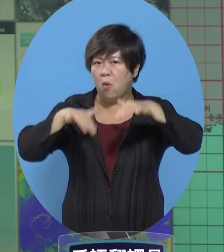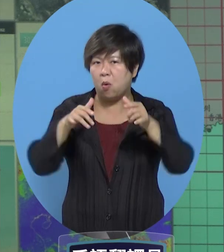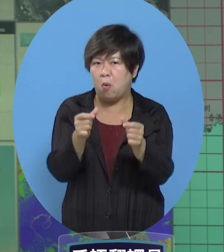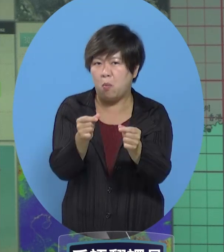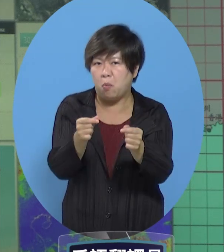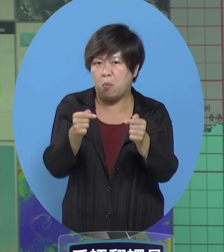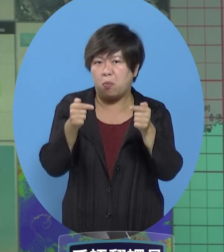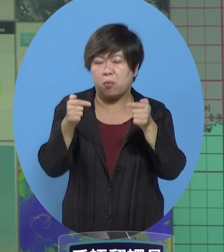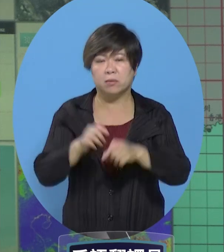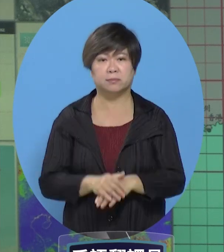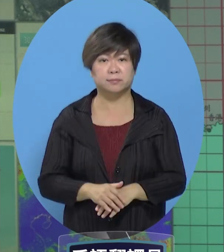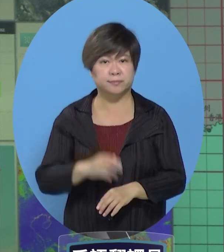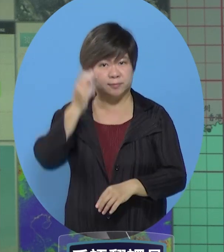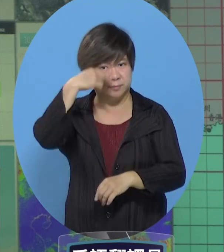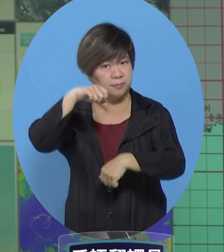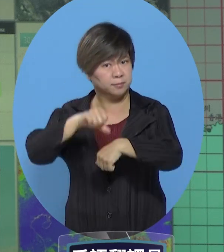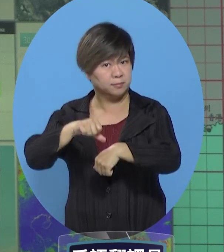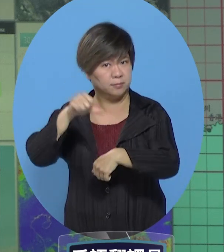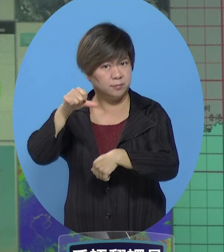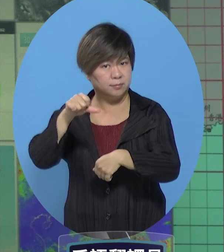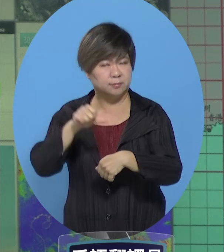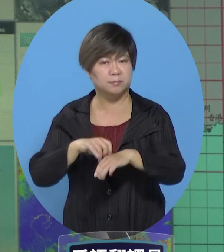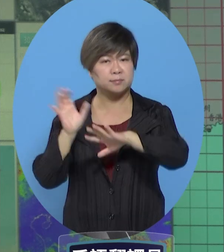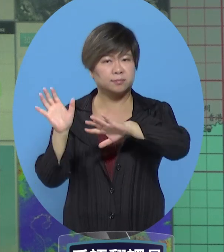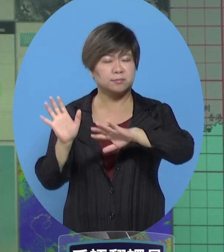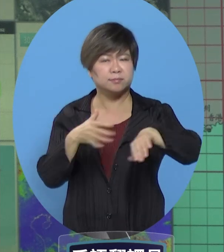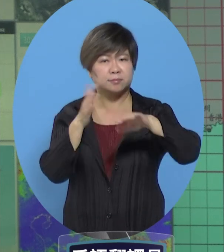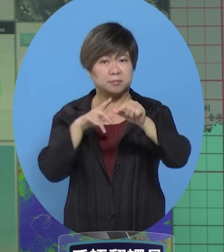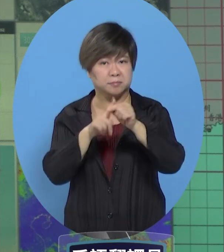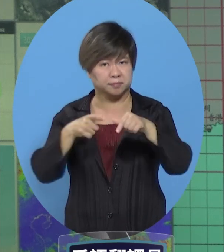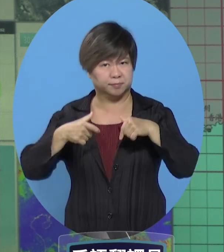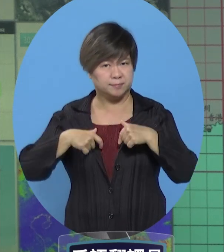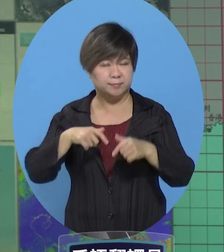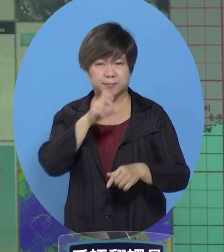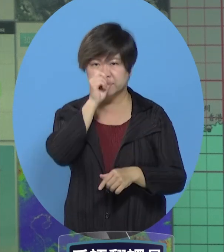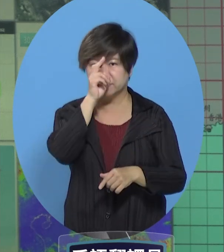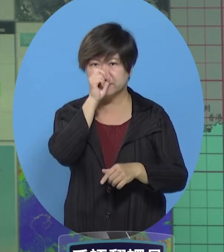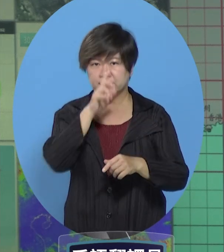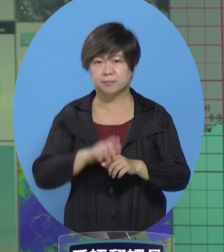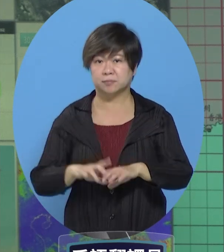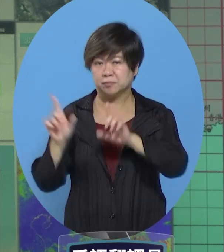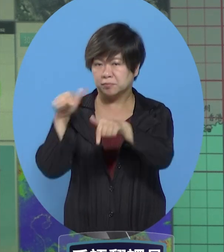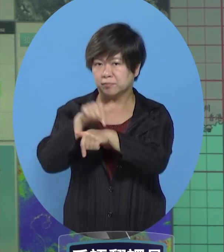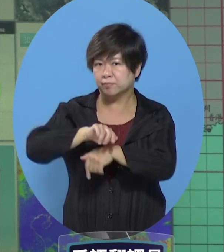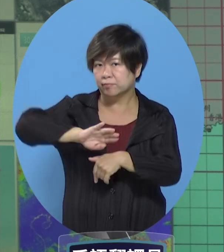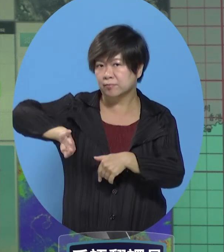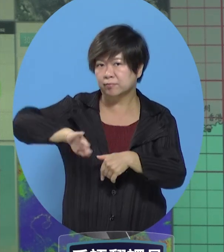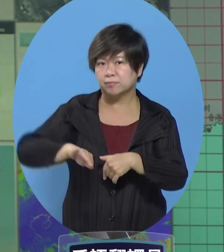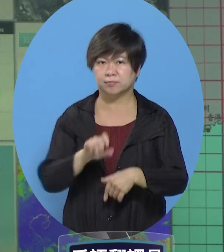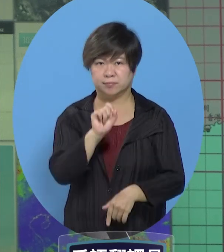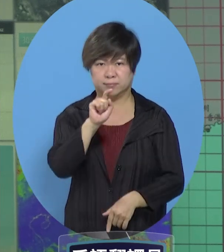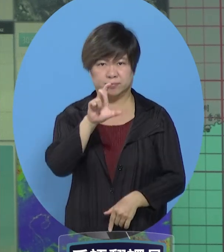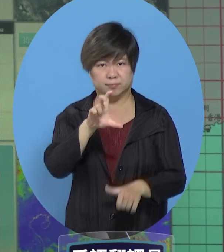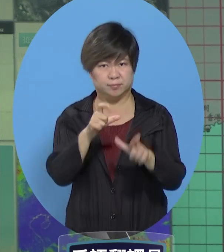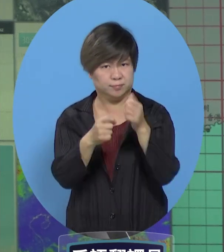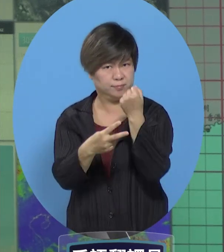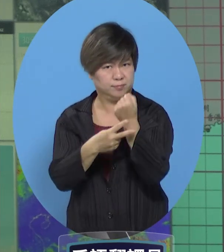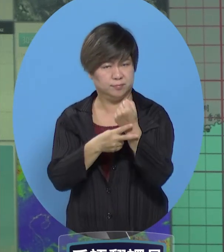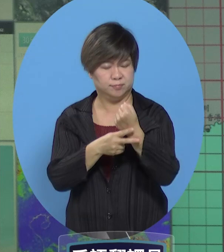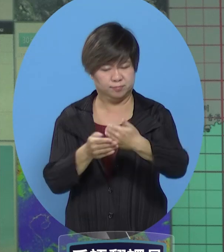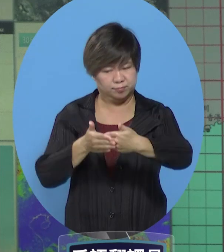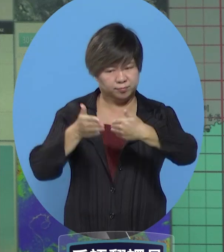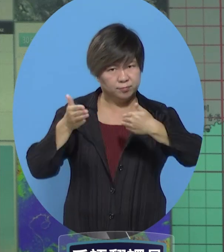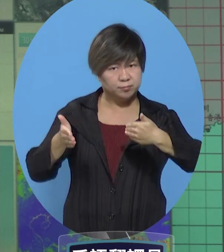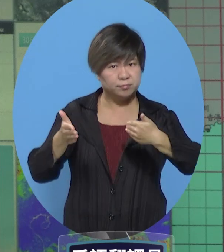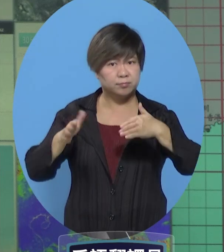强。下午五点的时候，台风中心是在宜兰的东南方大概170公里的海面上。我们现在呢，它